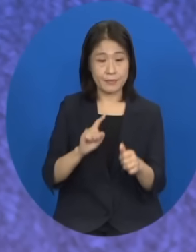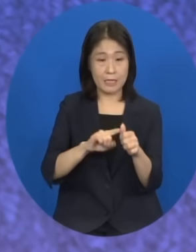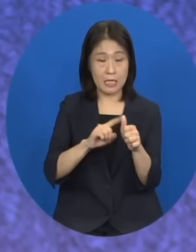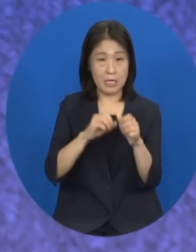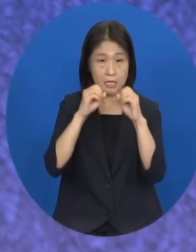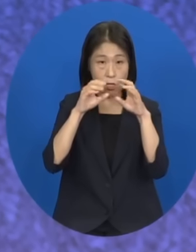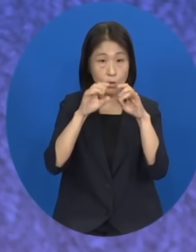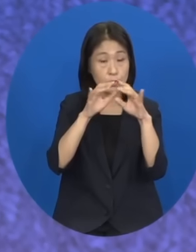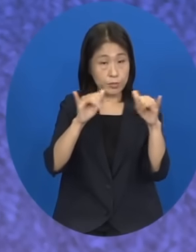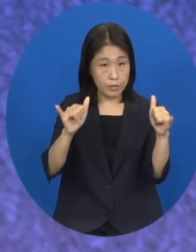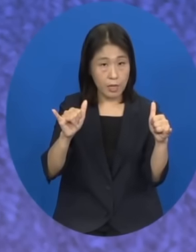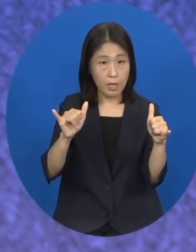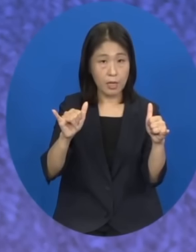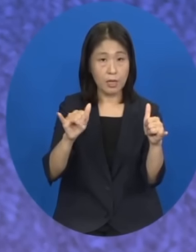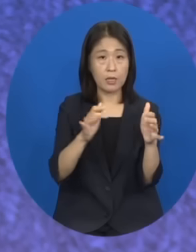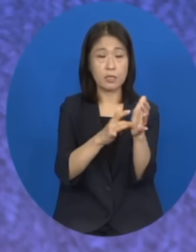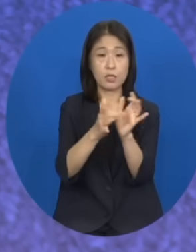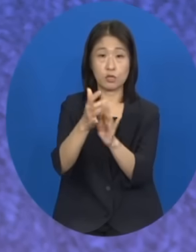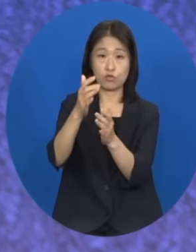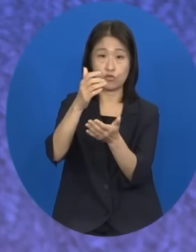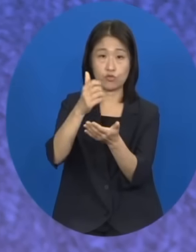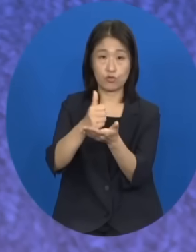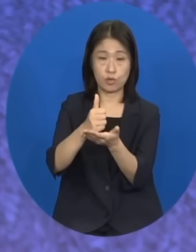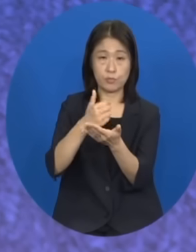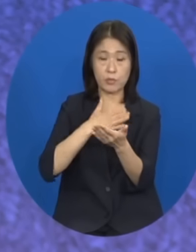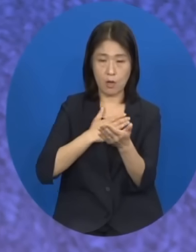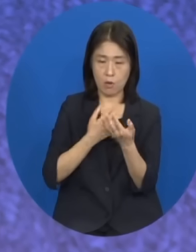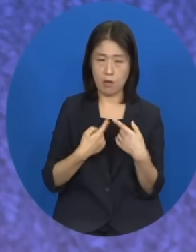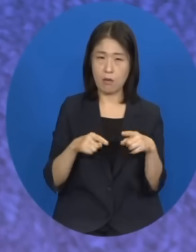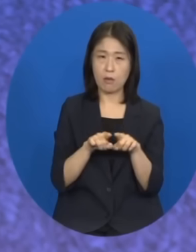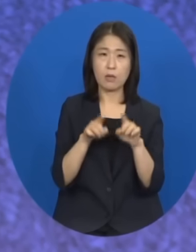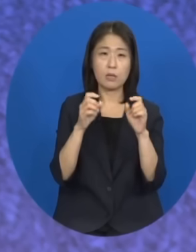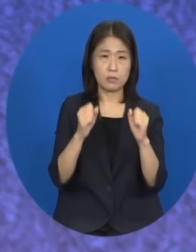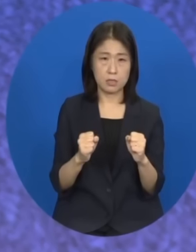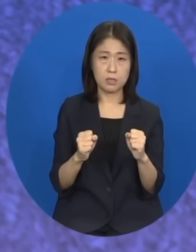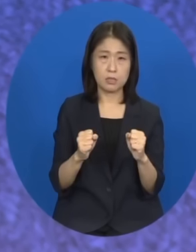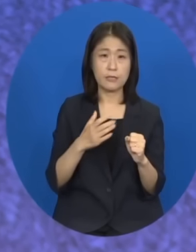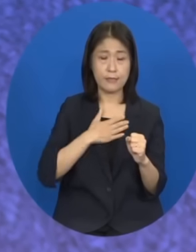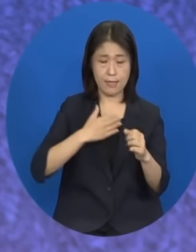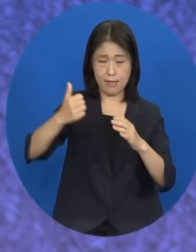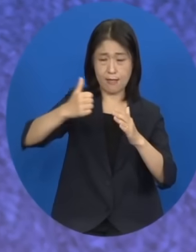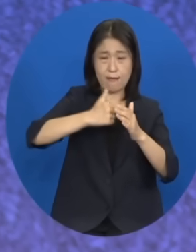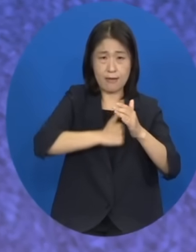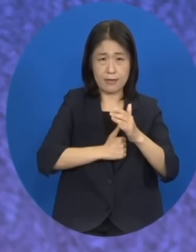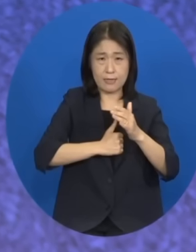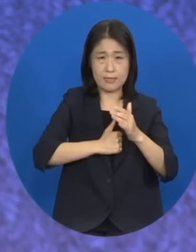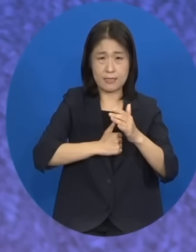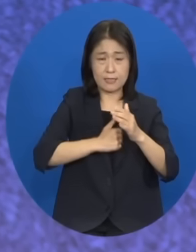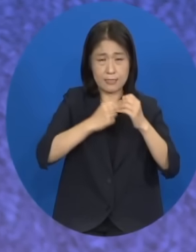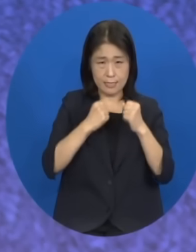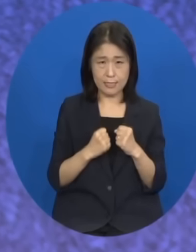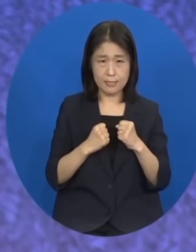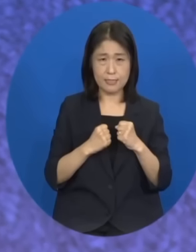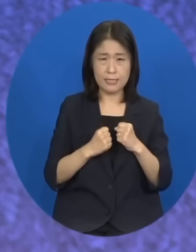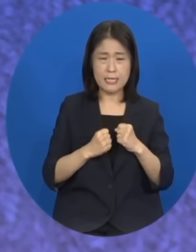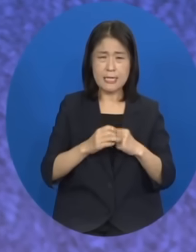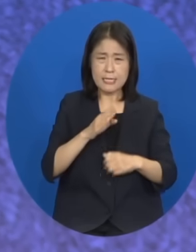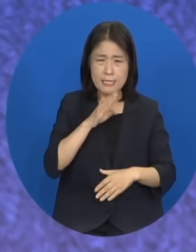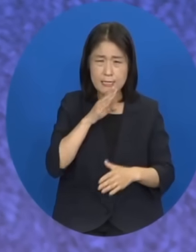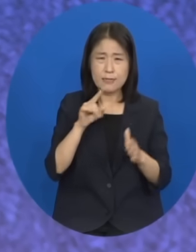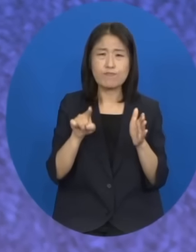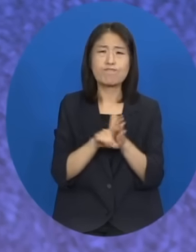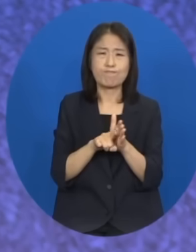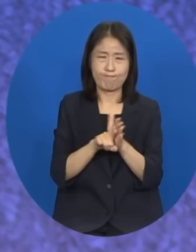선교사도 예수님이 나와 함께 계시다, 내 안에 계시다 이 사실이 정말